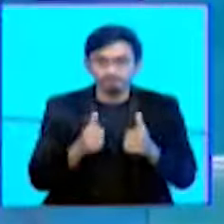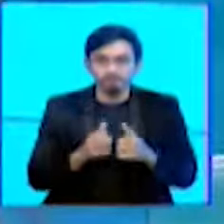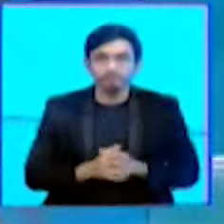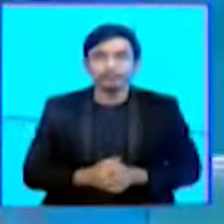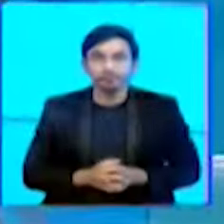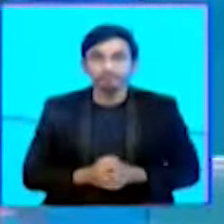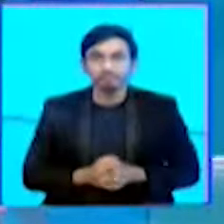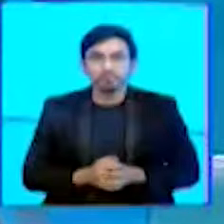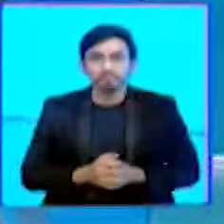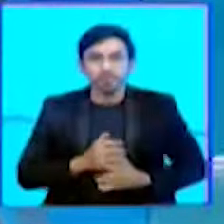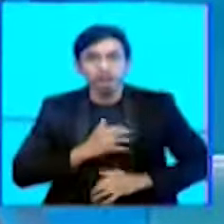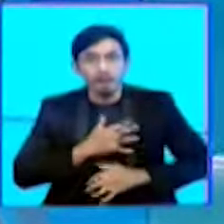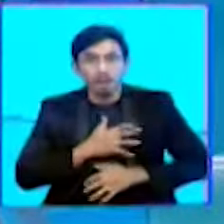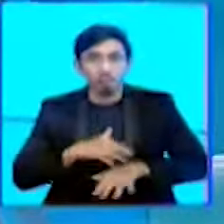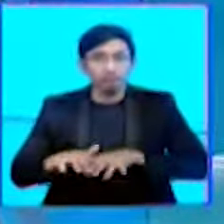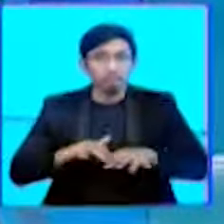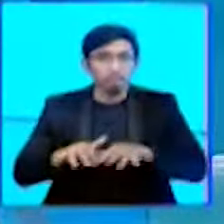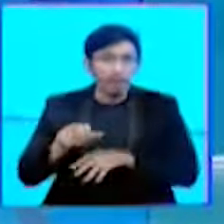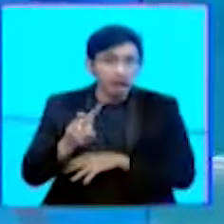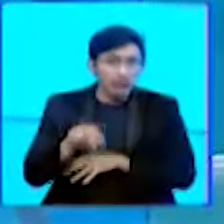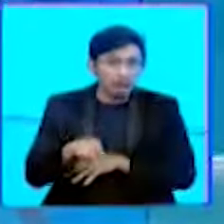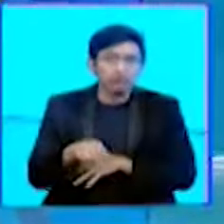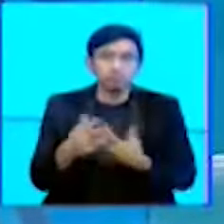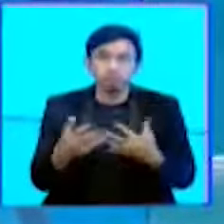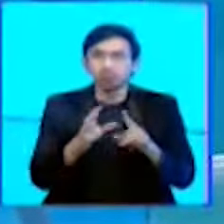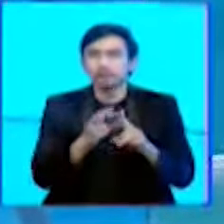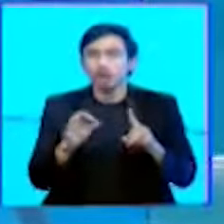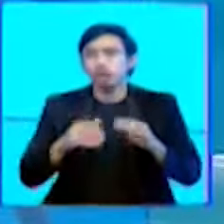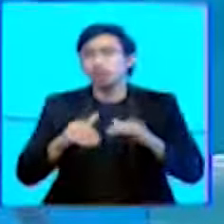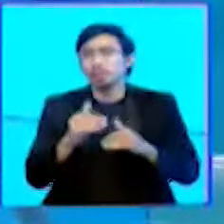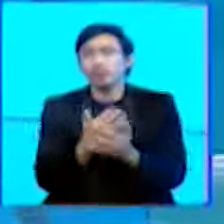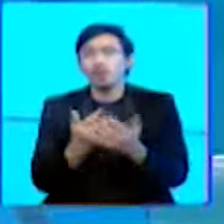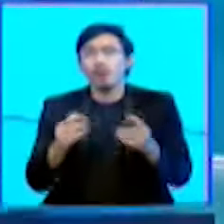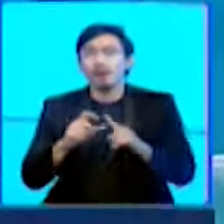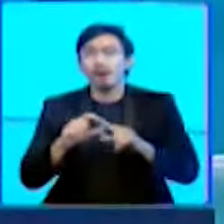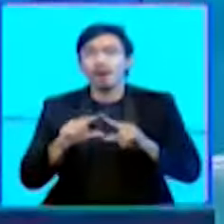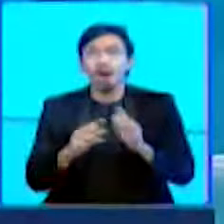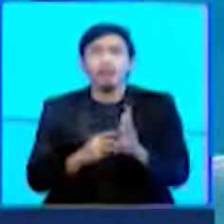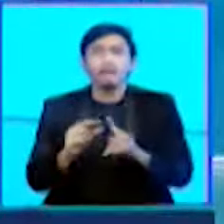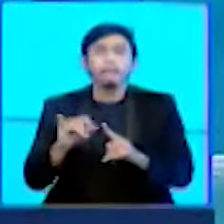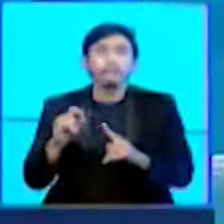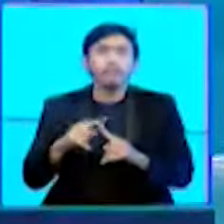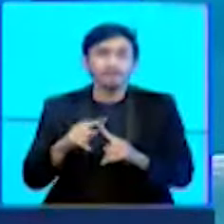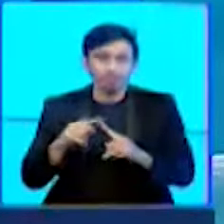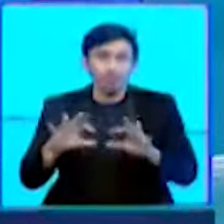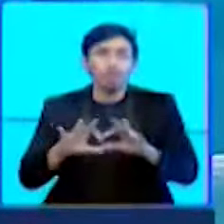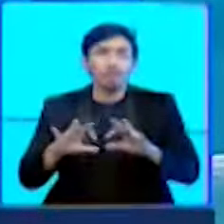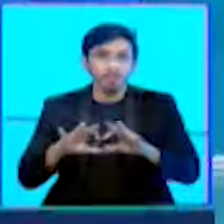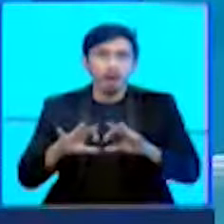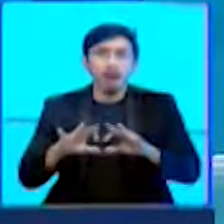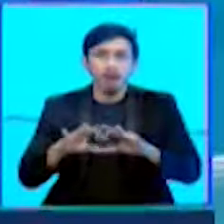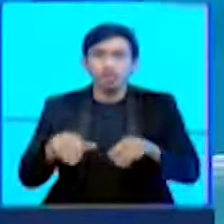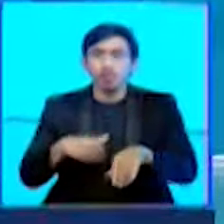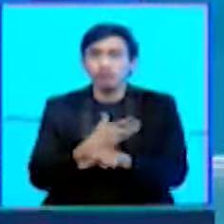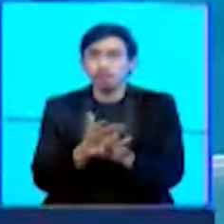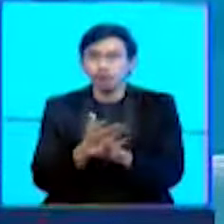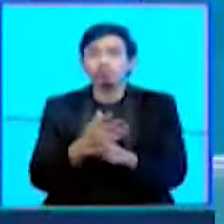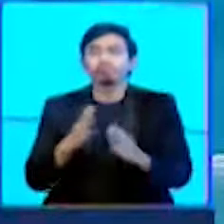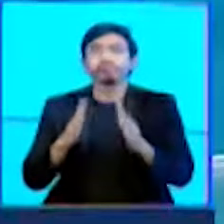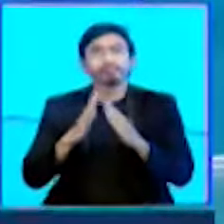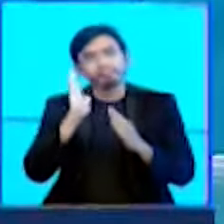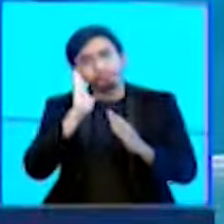Hai Baik pemirsa kita informasi selanjutnya hawatir gempa susulan ratusan warga di Dampit kabupaten Malang Jawa Timur memilih tidur di luar rumah